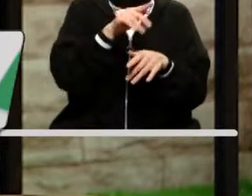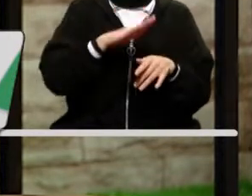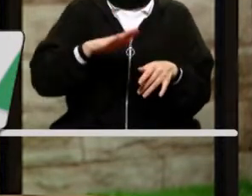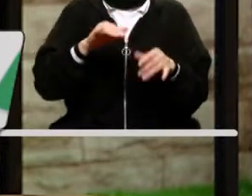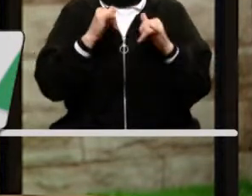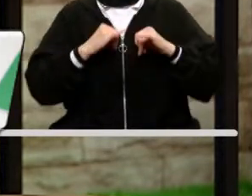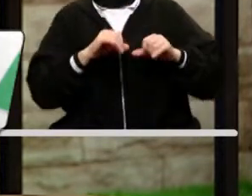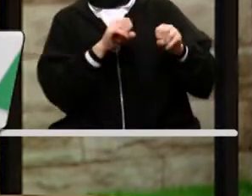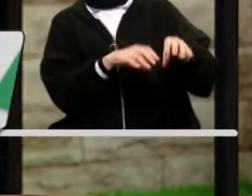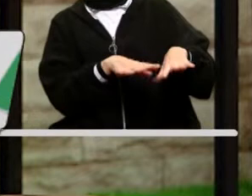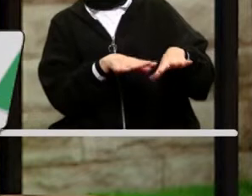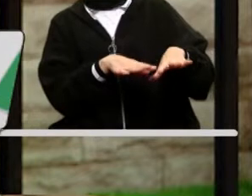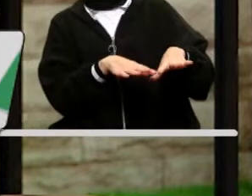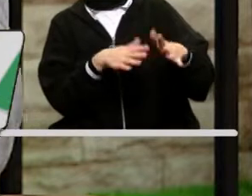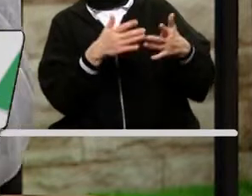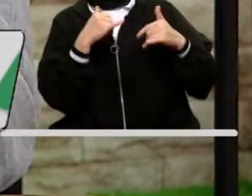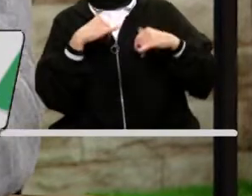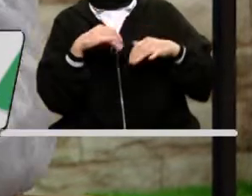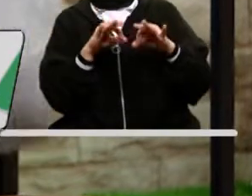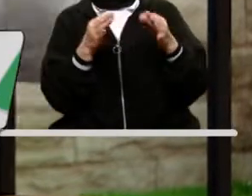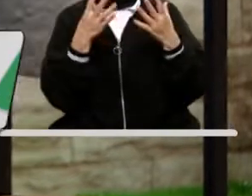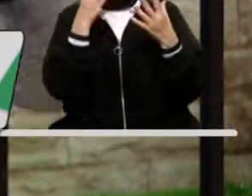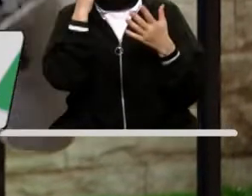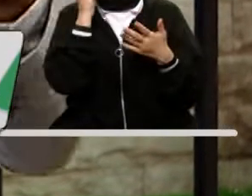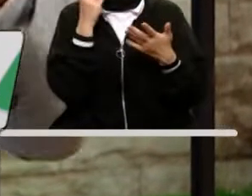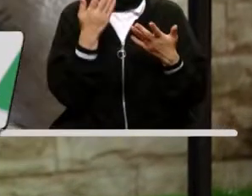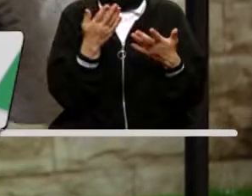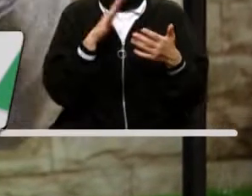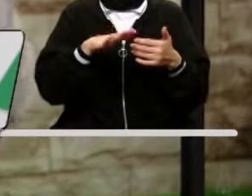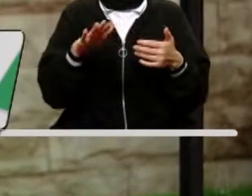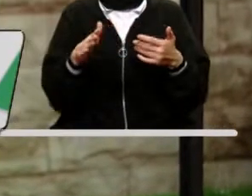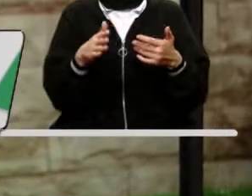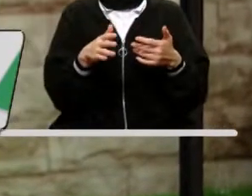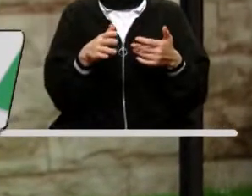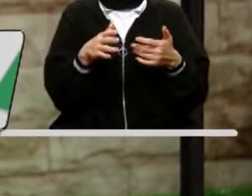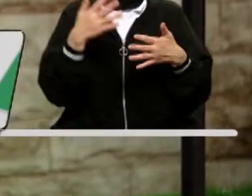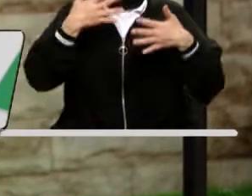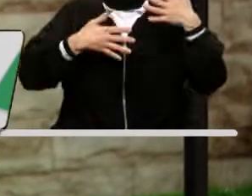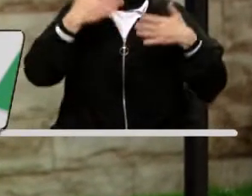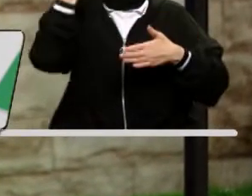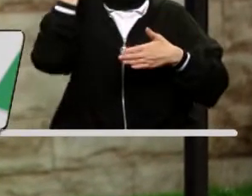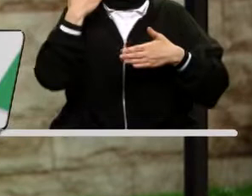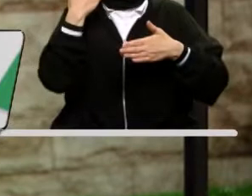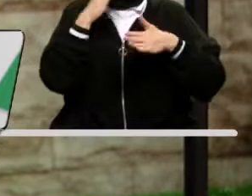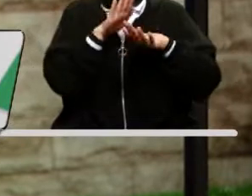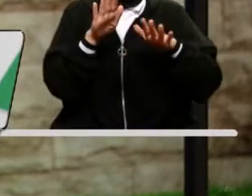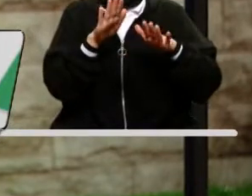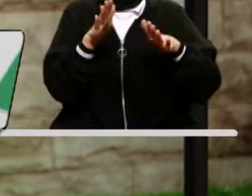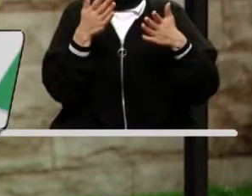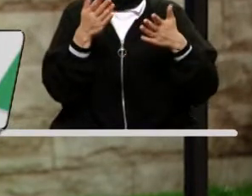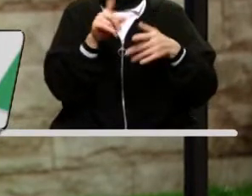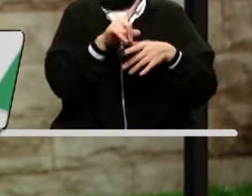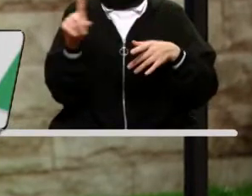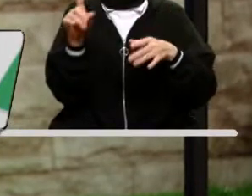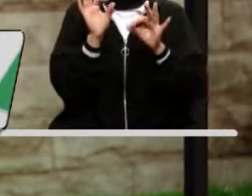bırakma göreceli bir kavram. Rahattan ne anlamıyorum. Çocuk ayaklarını havaya kaldırıp televizyon izlesin. Bu değil bizim dediğimiz yalnız. Hı. Rahat bırakmak bu değil. Böyle bir, asla böyle